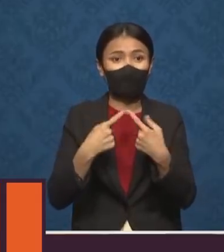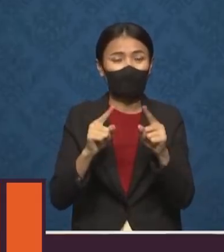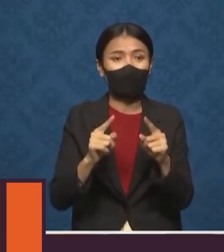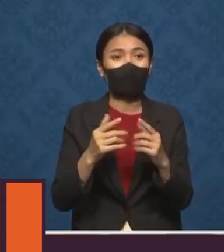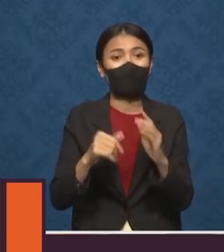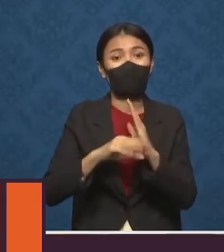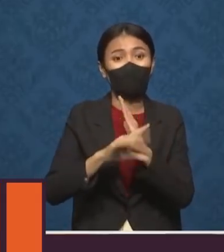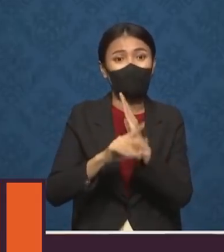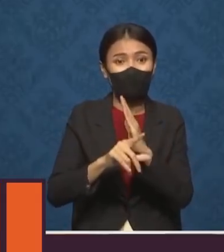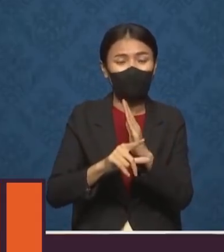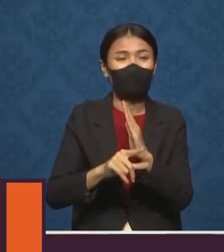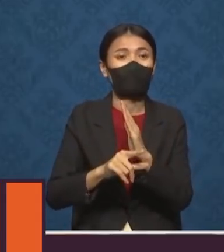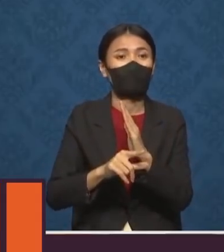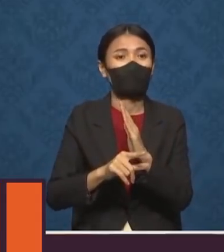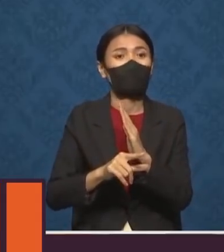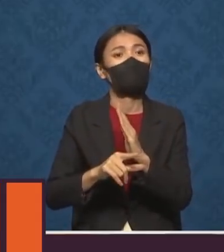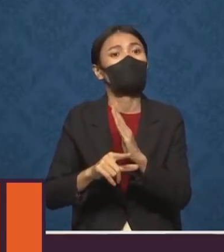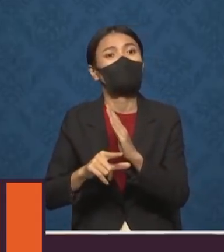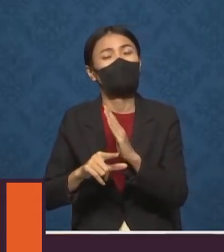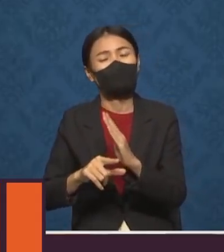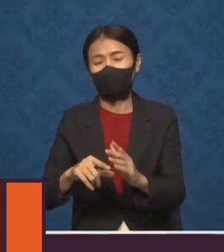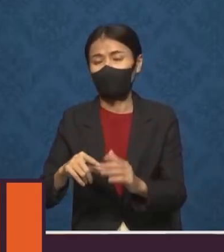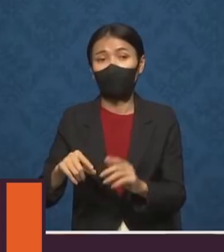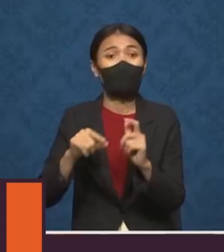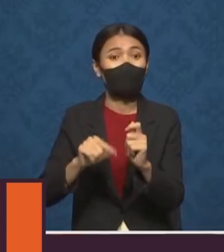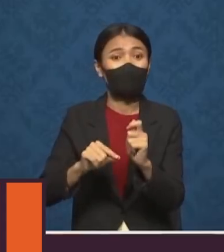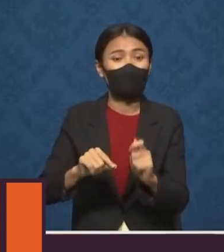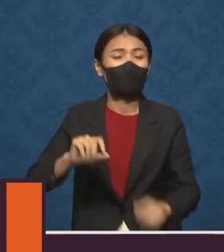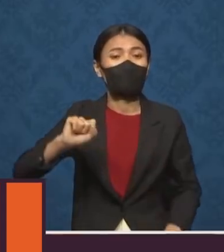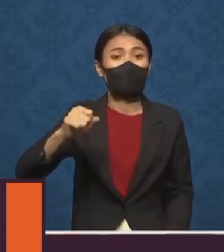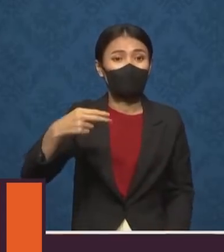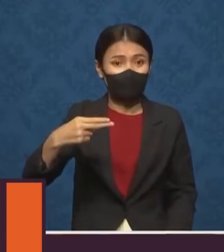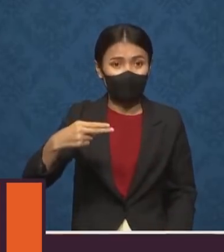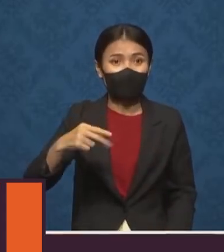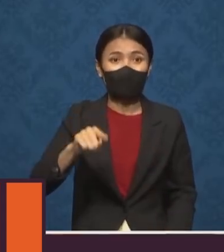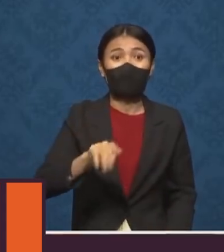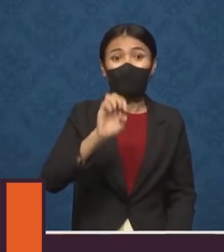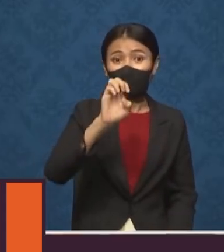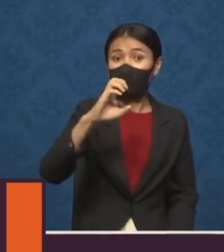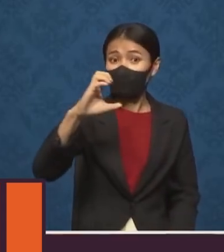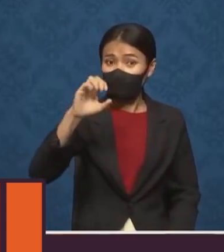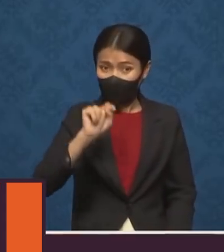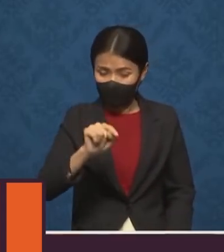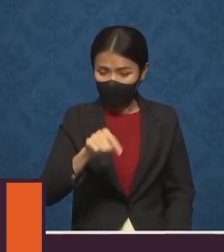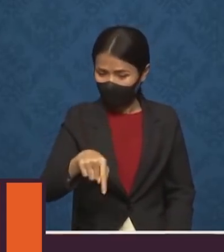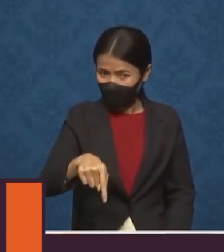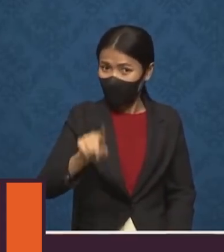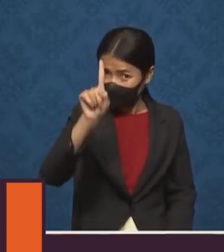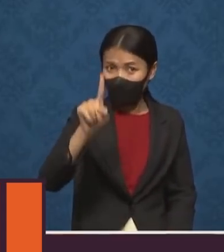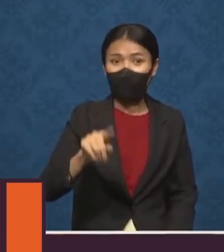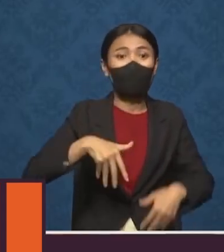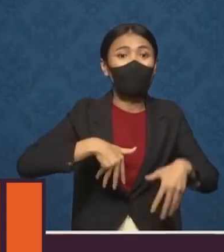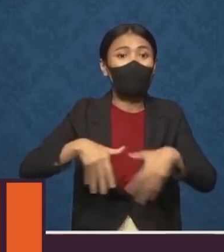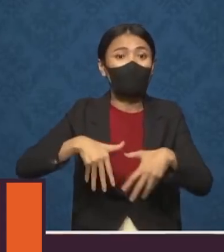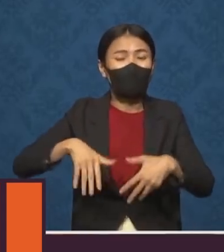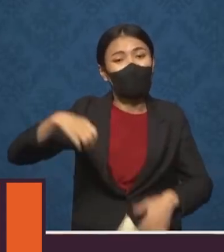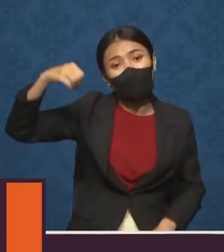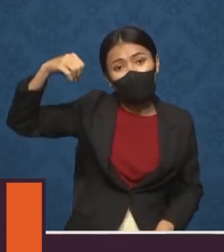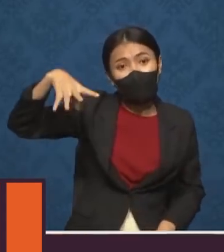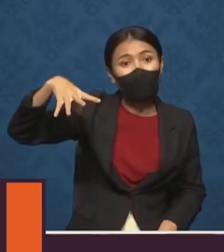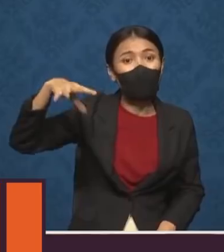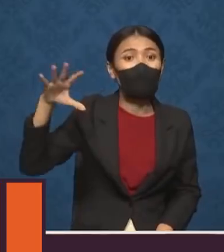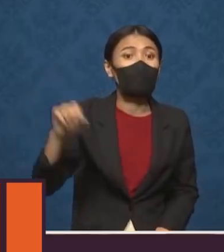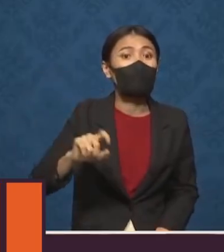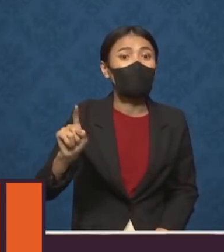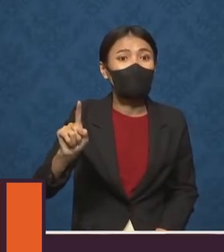ชลบุรีสัตหีบใจกลาง ECค่ะเป็นพื้นที่เดียวในประเทศไทยที่ชาวบ้านการใช้กระแสไฟฟ้าจาก